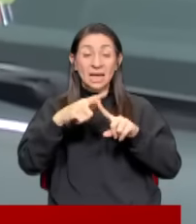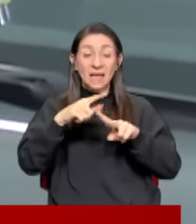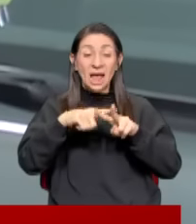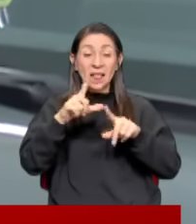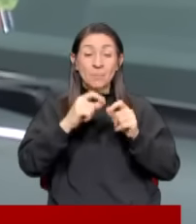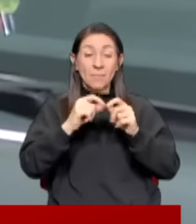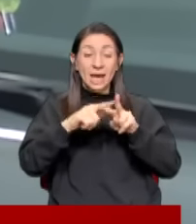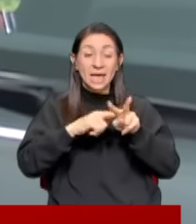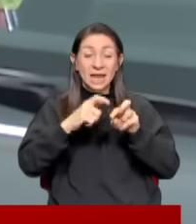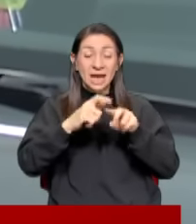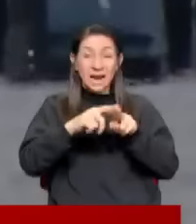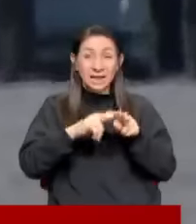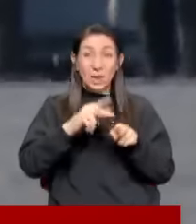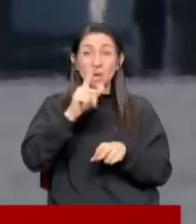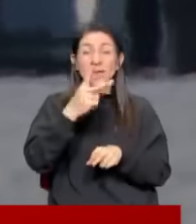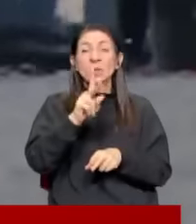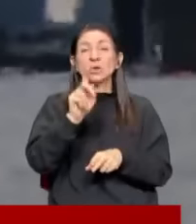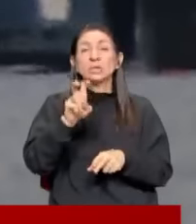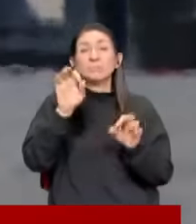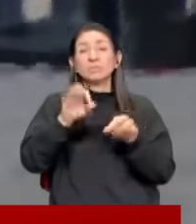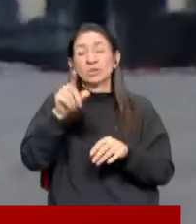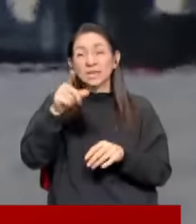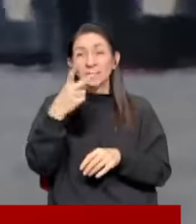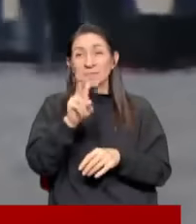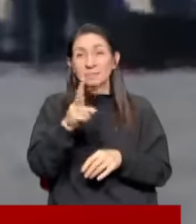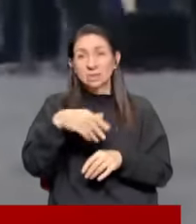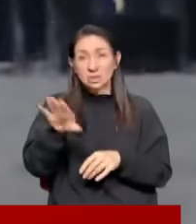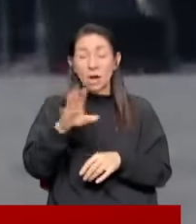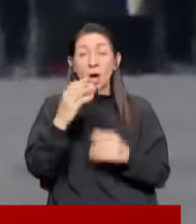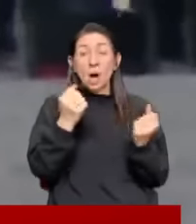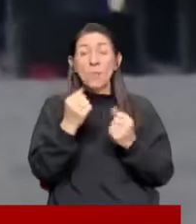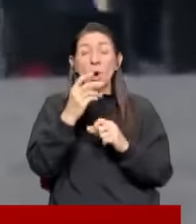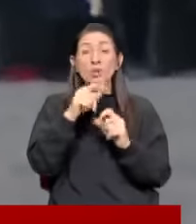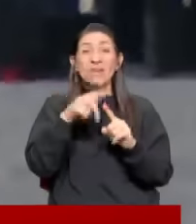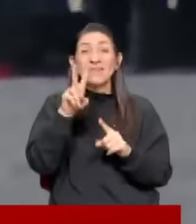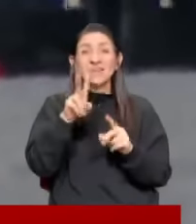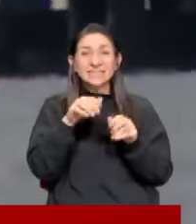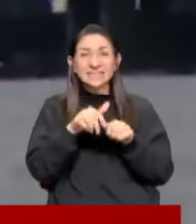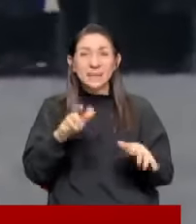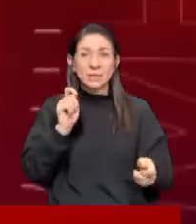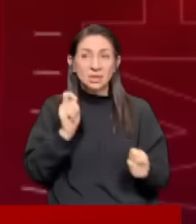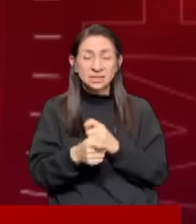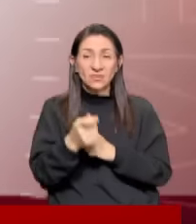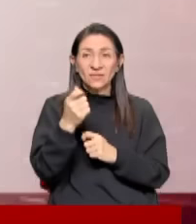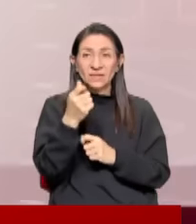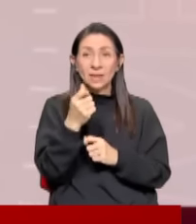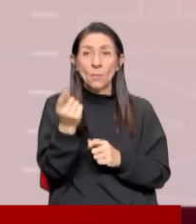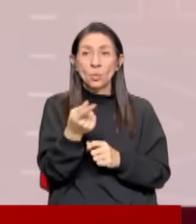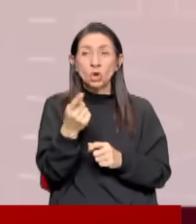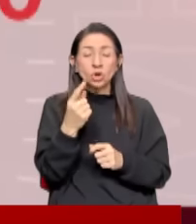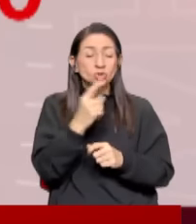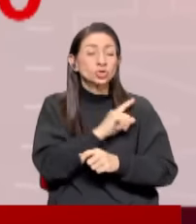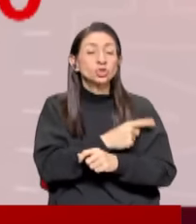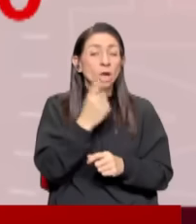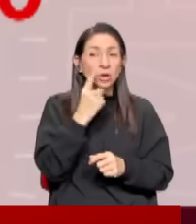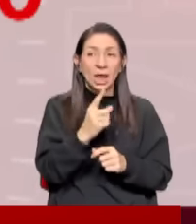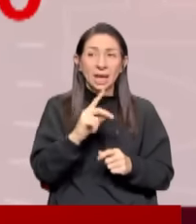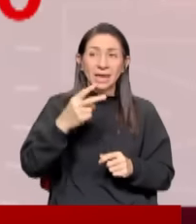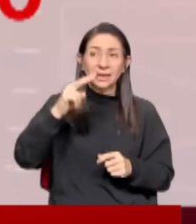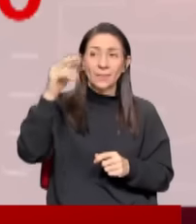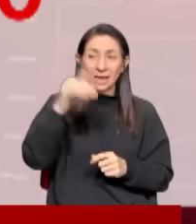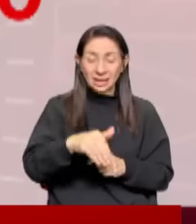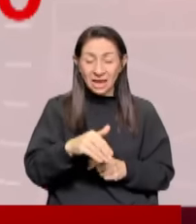dönemi. 2018'de geldi, 2020'de gitti. Otomobilde ÖTV sistemi değişti. Fiyata motor gücüne göre kademeler